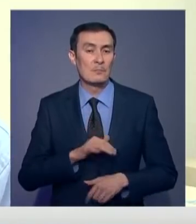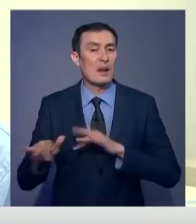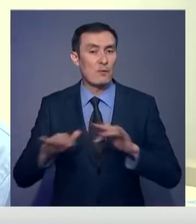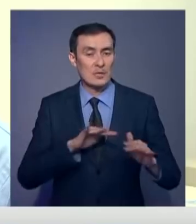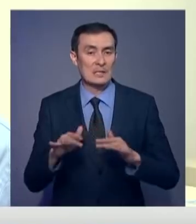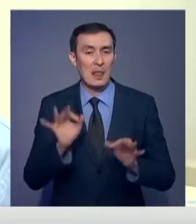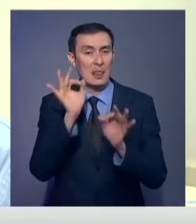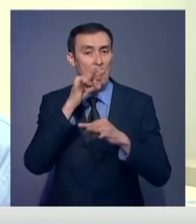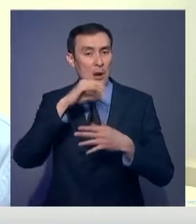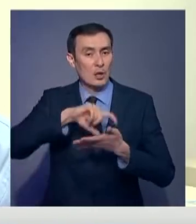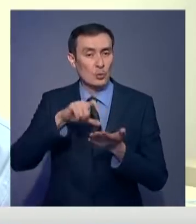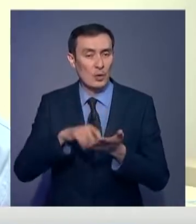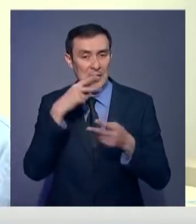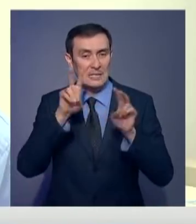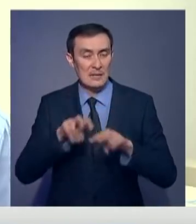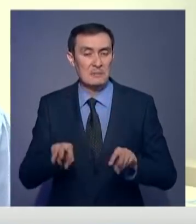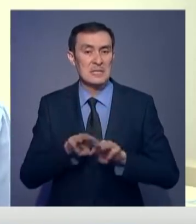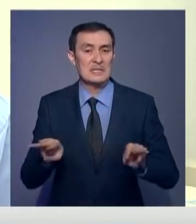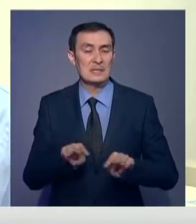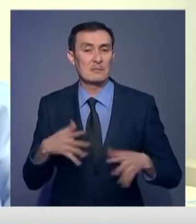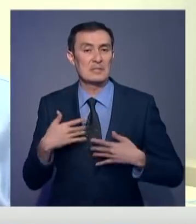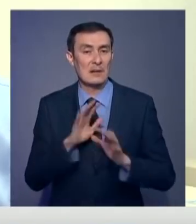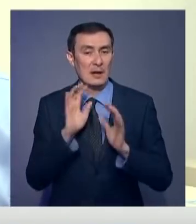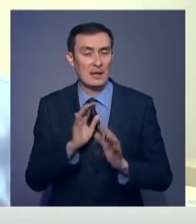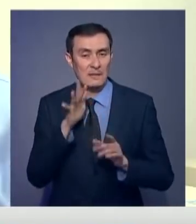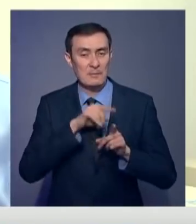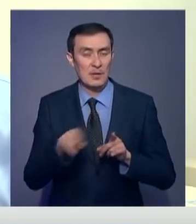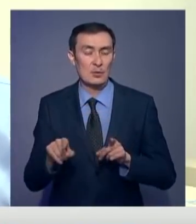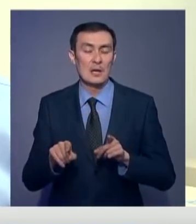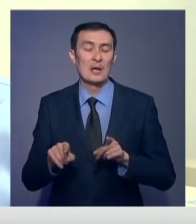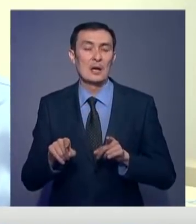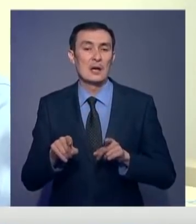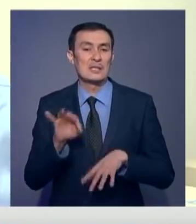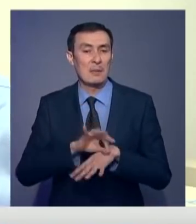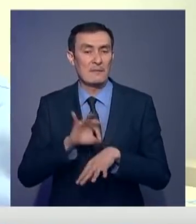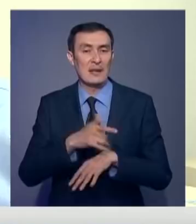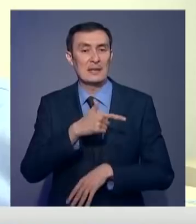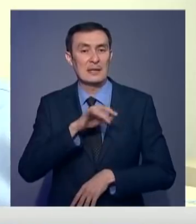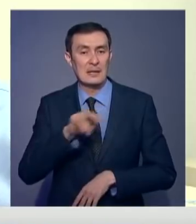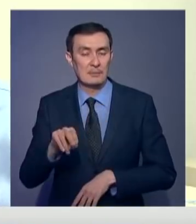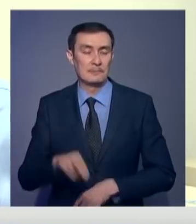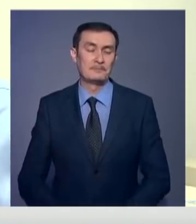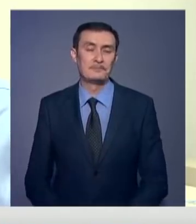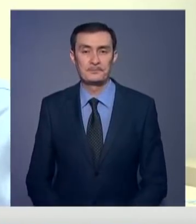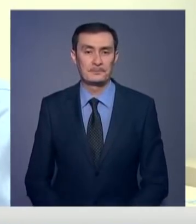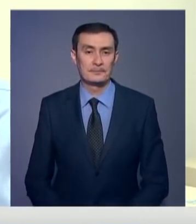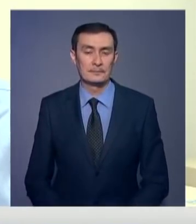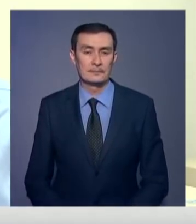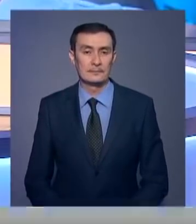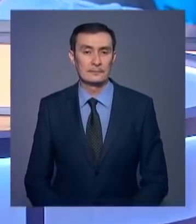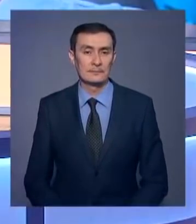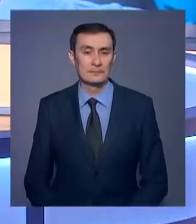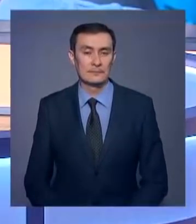проводятся лабораторные исследования Министерством здравоохранения в период эпидсезона гриппа, данные исследования.